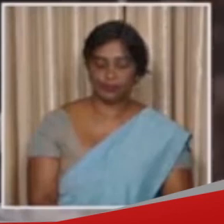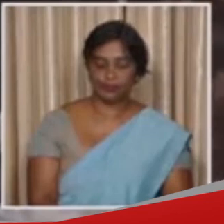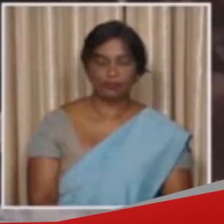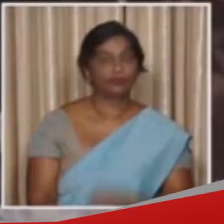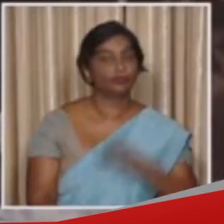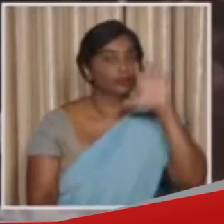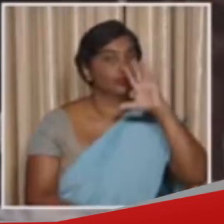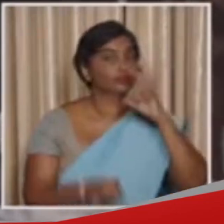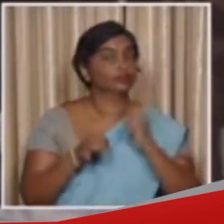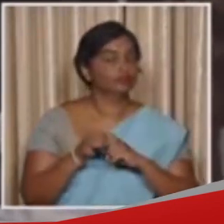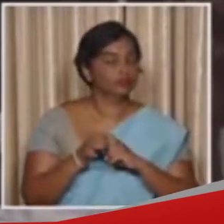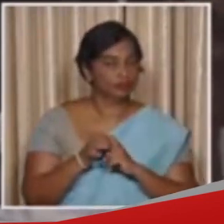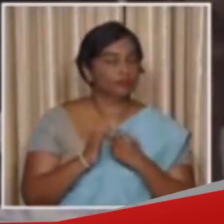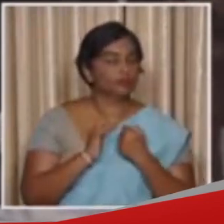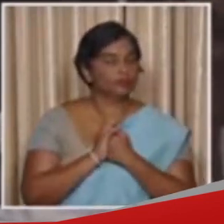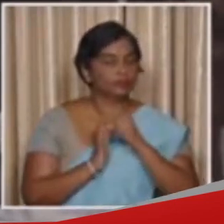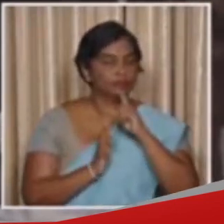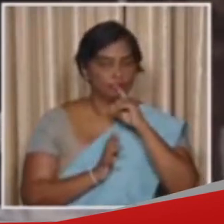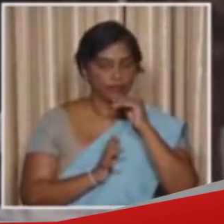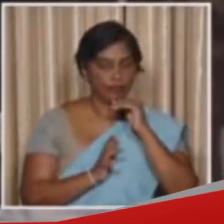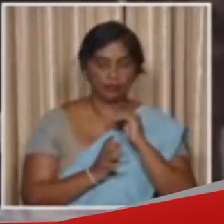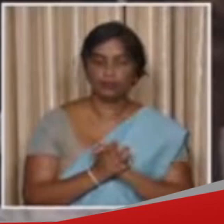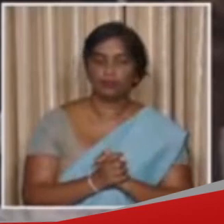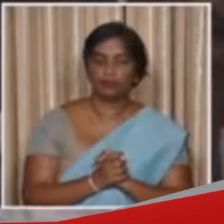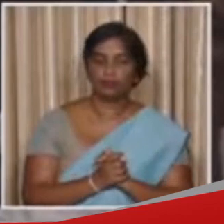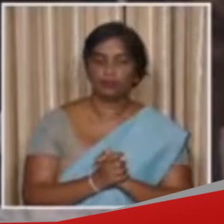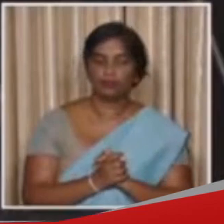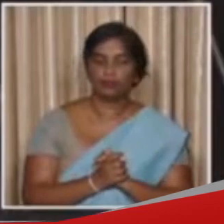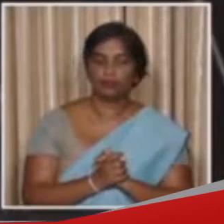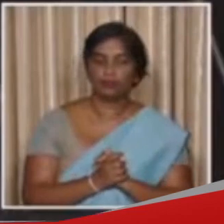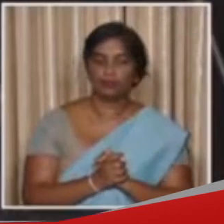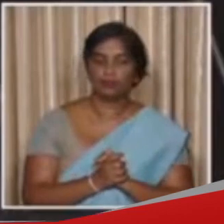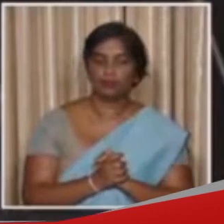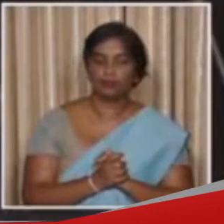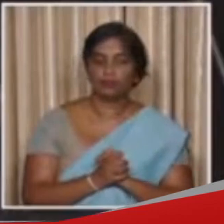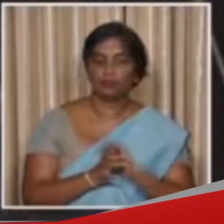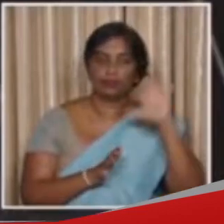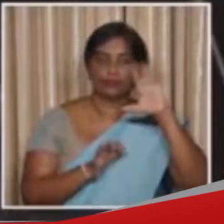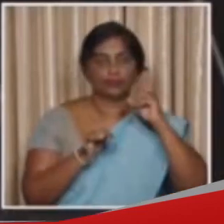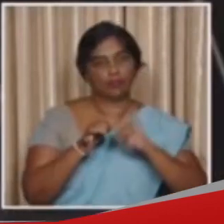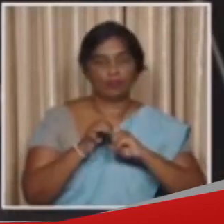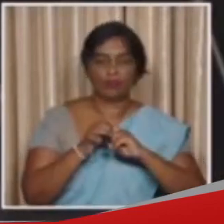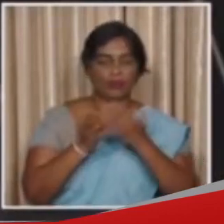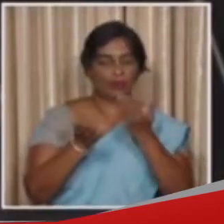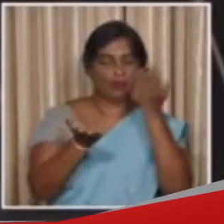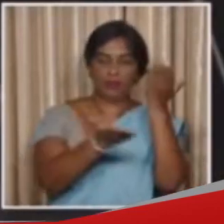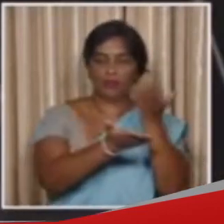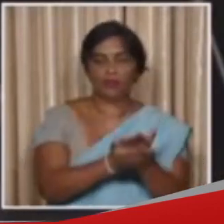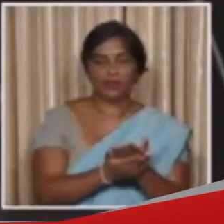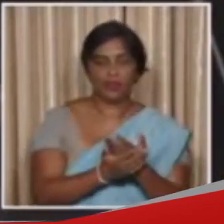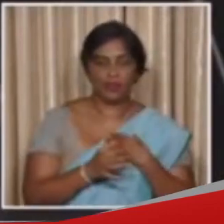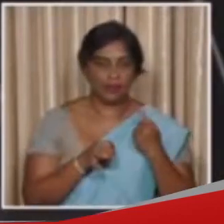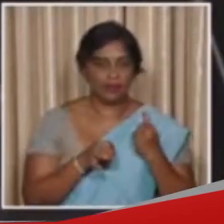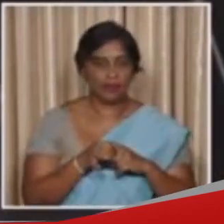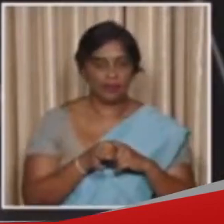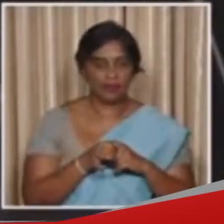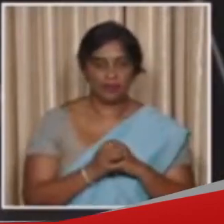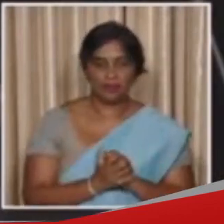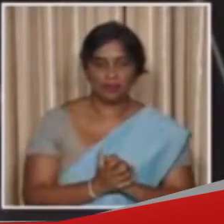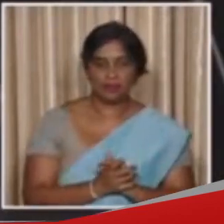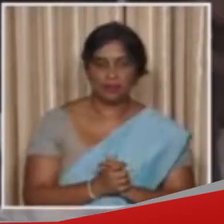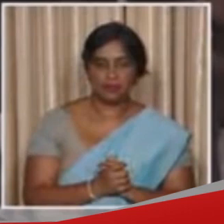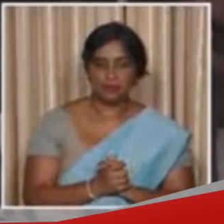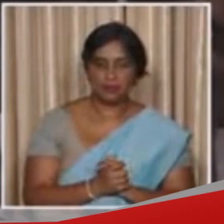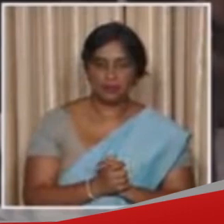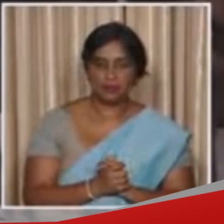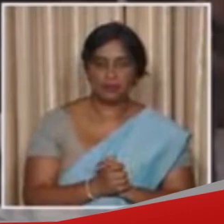පස්වෙනි ප්‍රශ්නේ තින්නේ ගරු කතානායකතුමනි හා ඒ පස්වෙනි ප්‍රශ්නයක සභාගත කරන්න මට අතුරු ප්‍රශ්න ටිකක් අහන්න ඕනේ නිසා මම සභාගත කරන්න ඒක